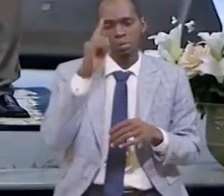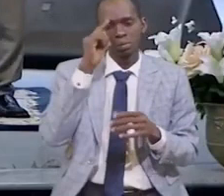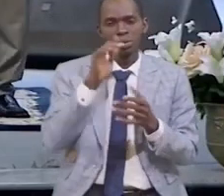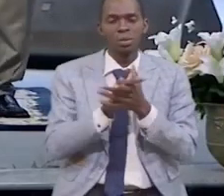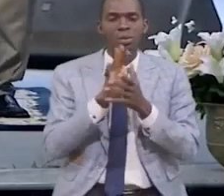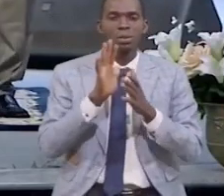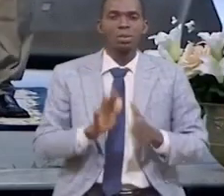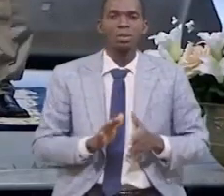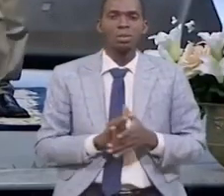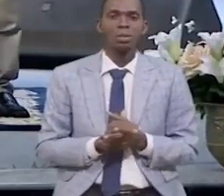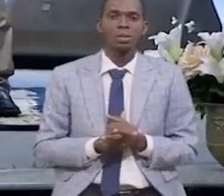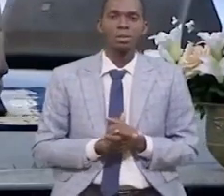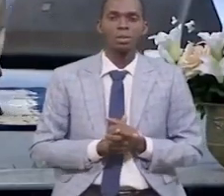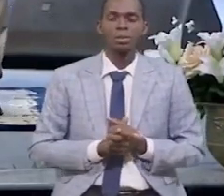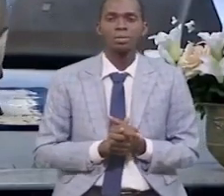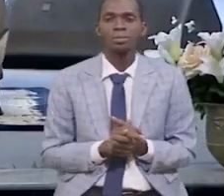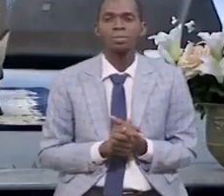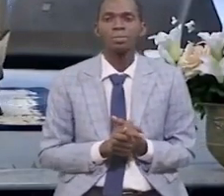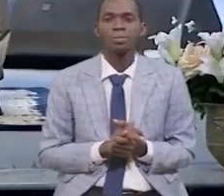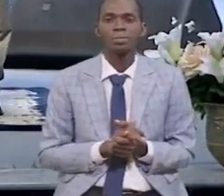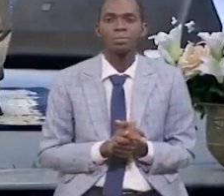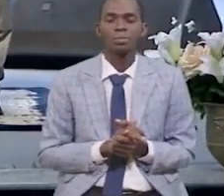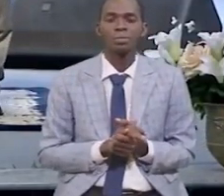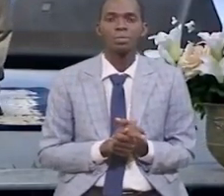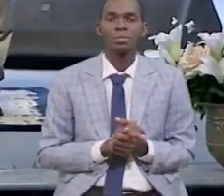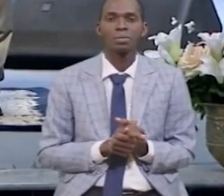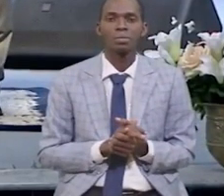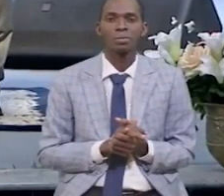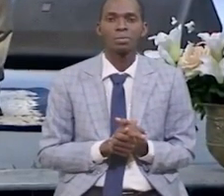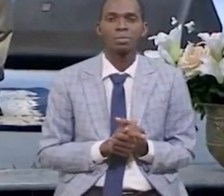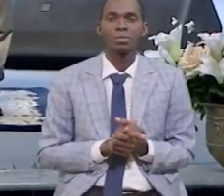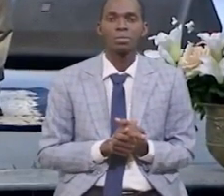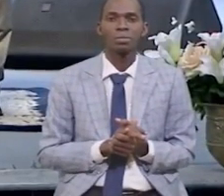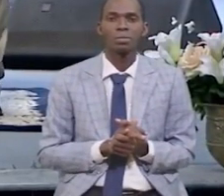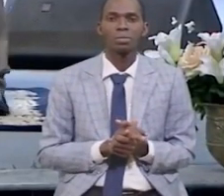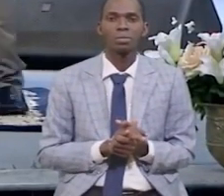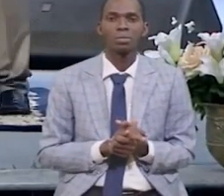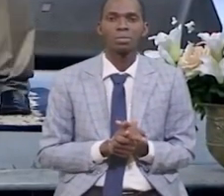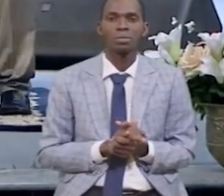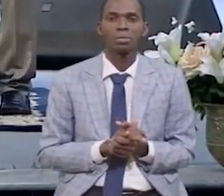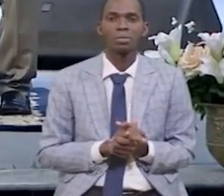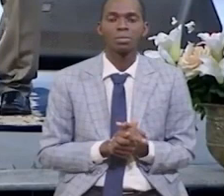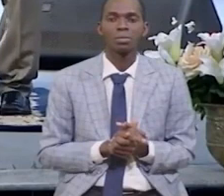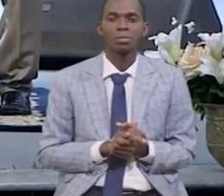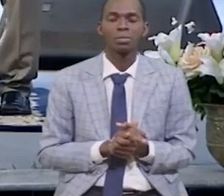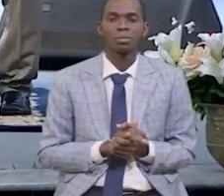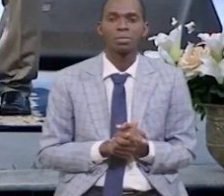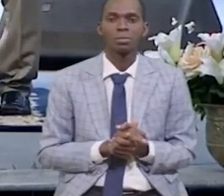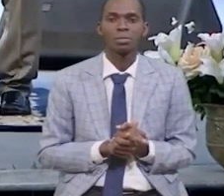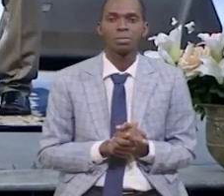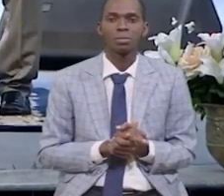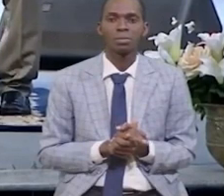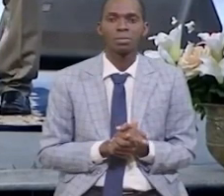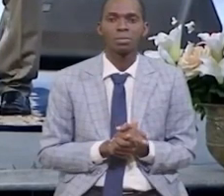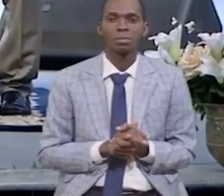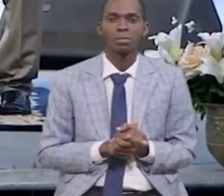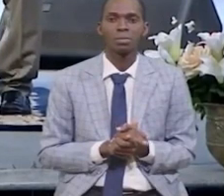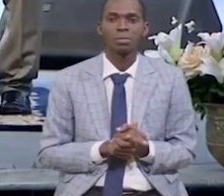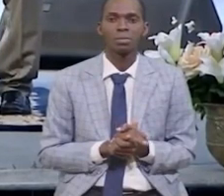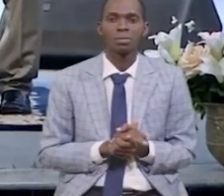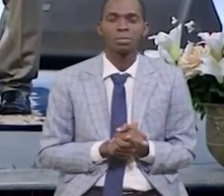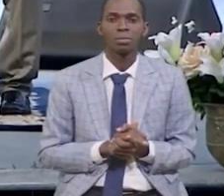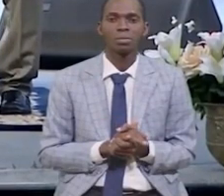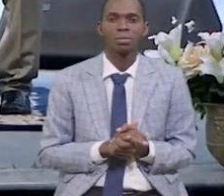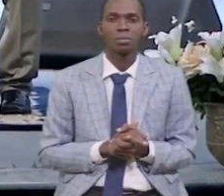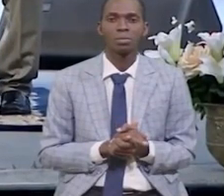bratimulaadutu telichestunnanu Stephanu inti varu akka yokka pradama phalamai unnaraniyu varu parishuddulaku parichara chedugu tammunu taamu